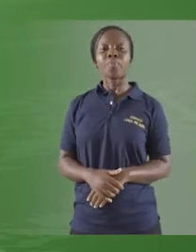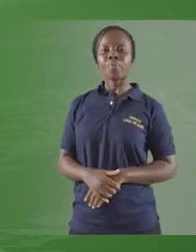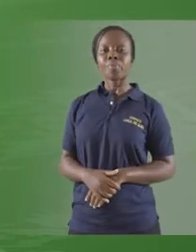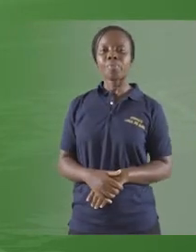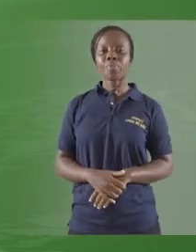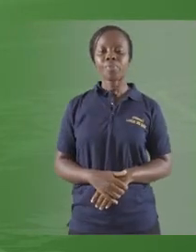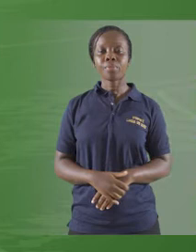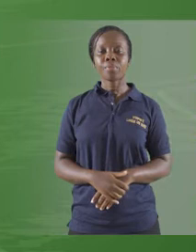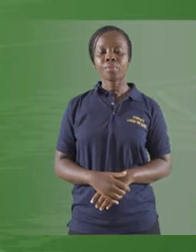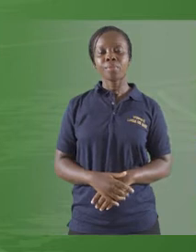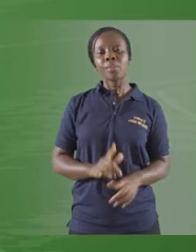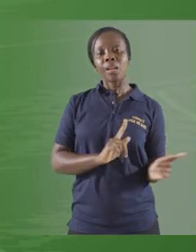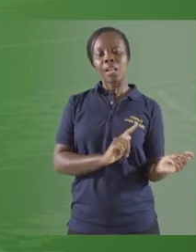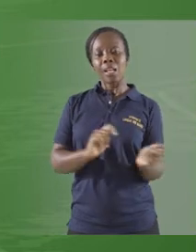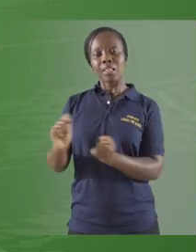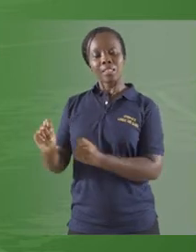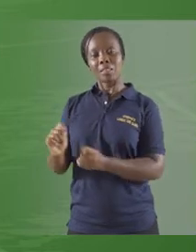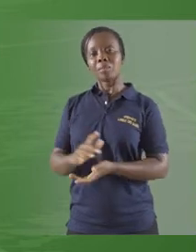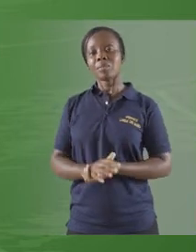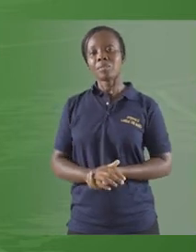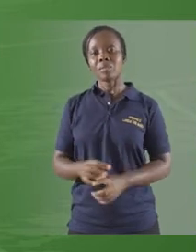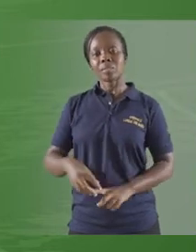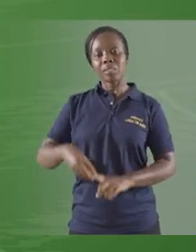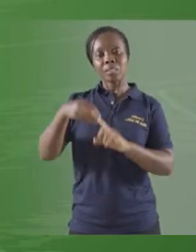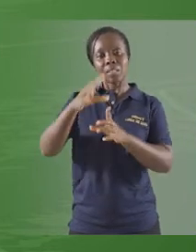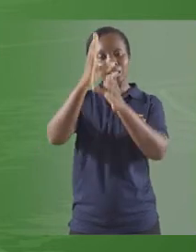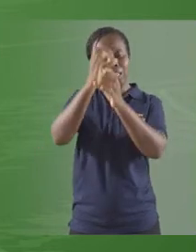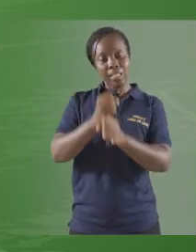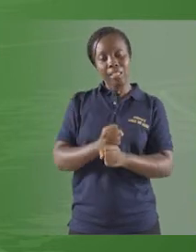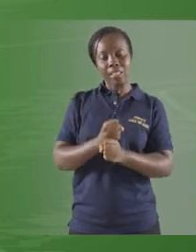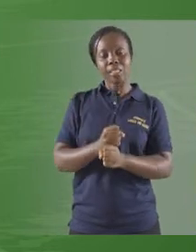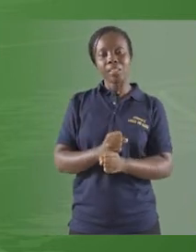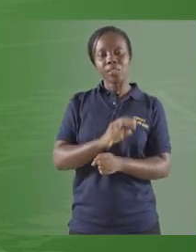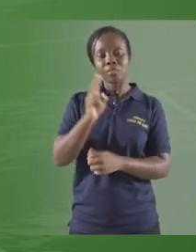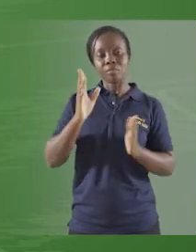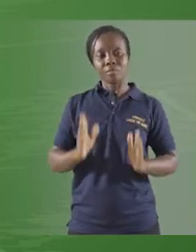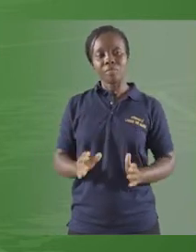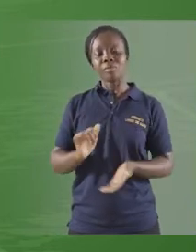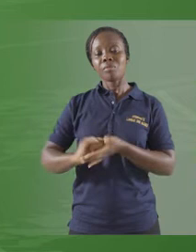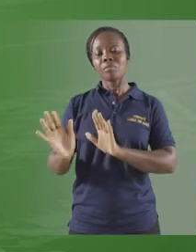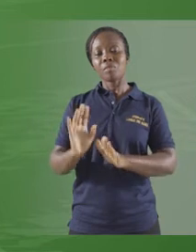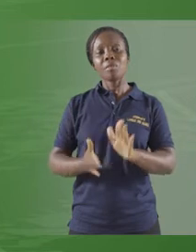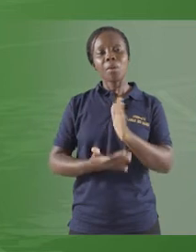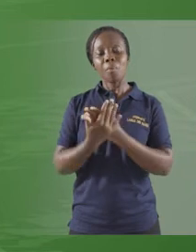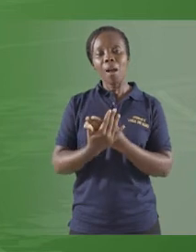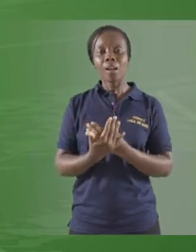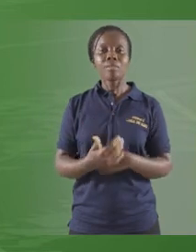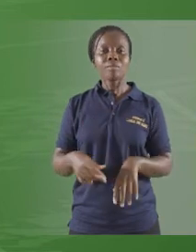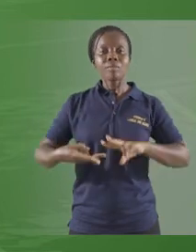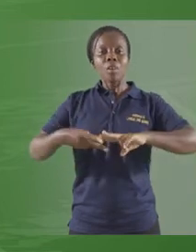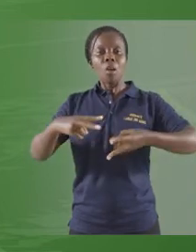la transmission d'un caractère héréditaire chez l'homme se fait-elle par un